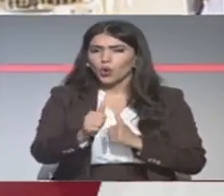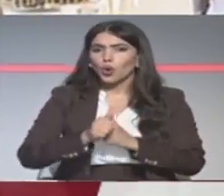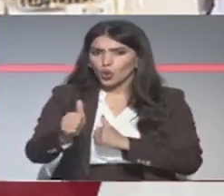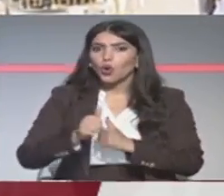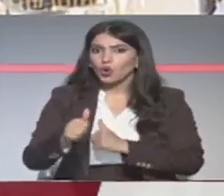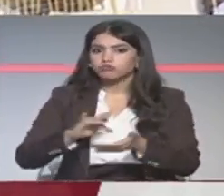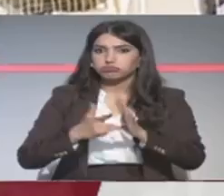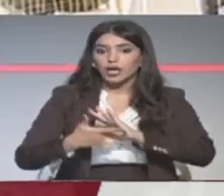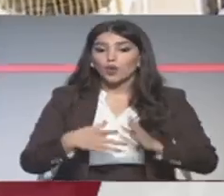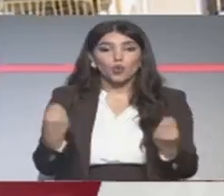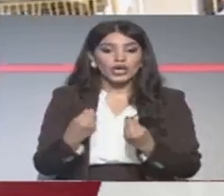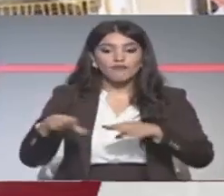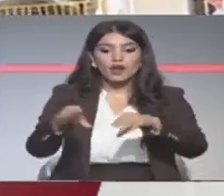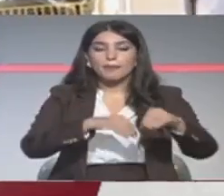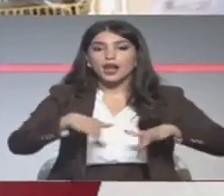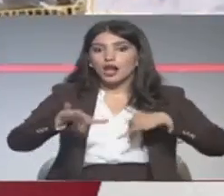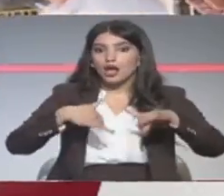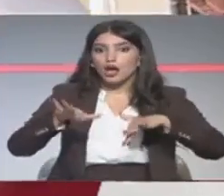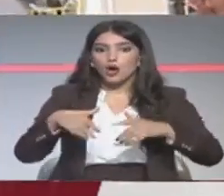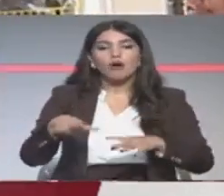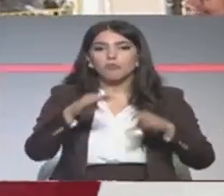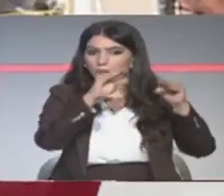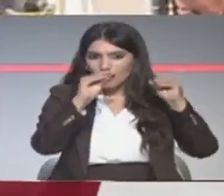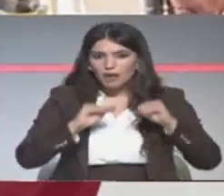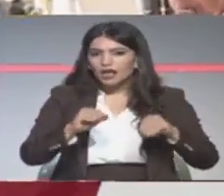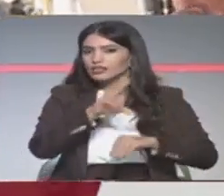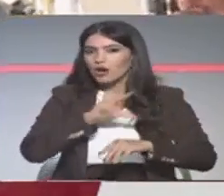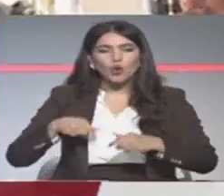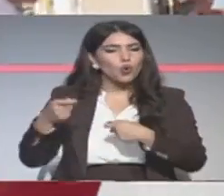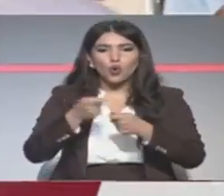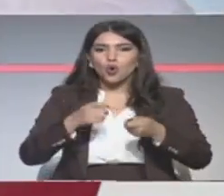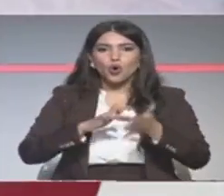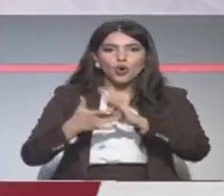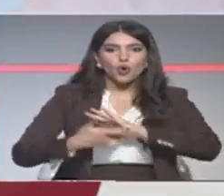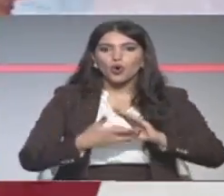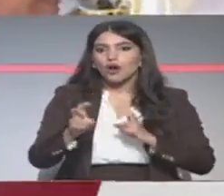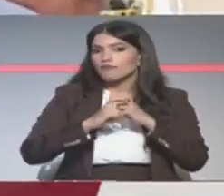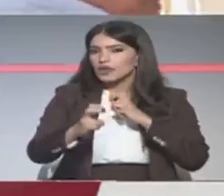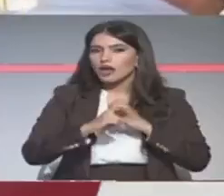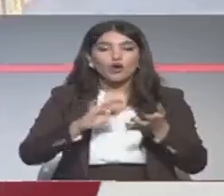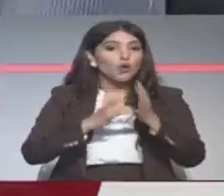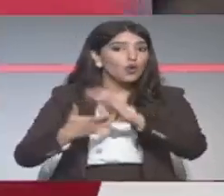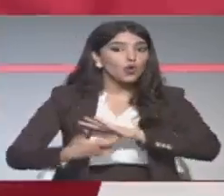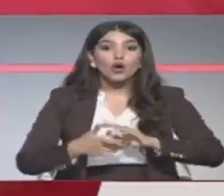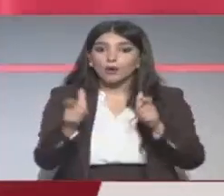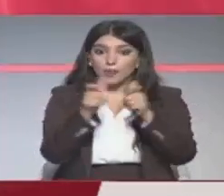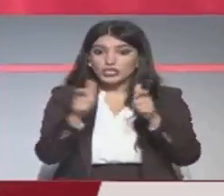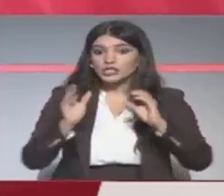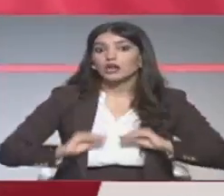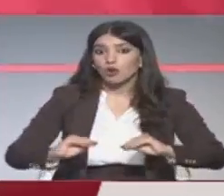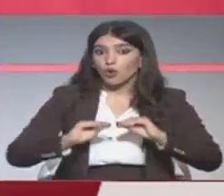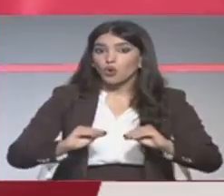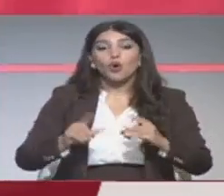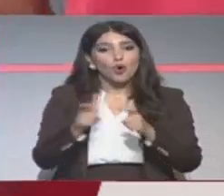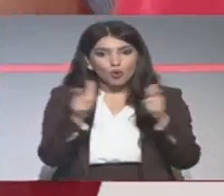وحمل الكمامات في الفضاءات العامة وأماكن التجمعات وفي وسائل ومحطات النقل وفي محيط المؤسسات التربوية